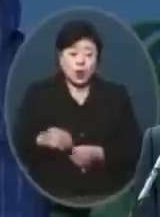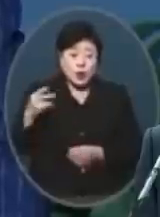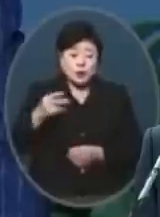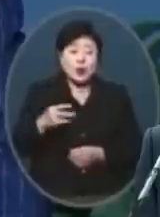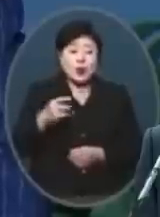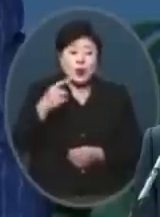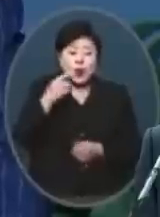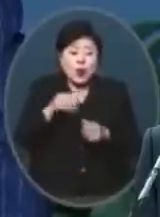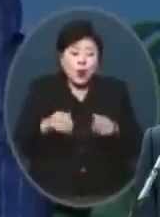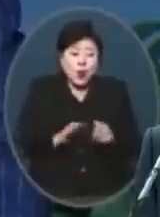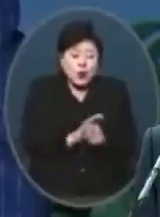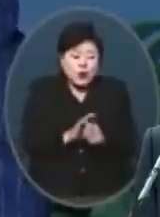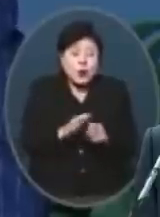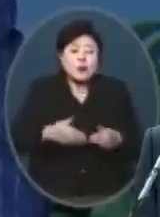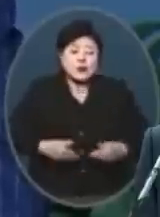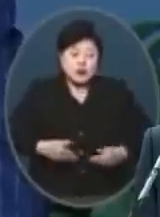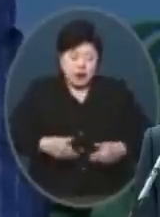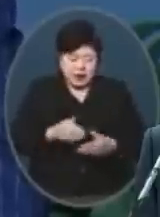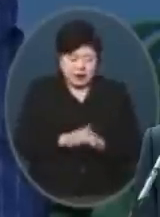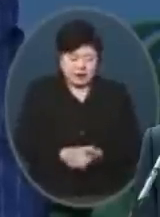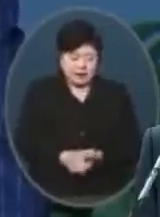위로가 필요하다는 것입니다.